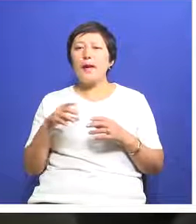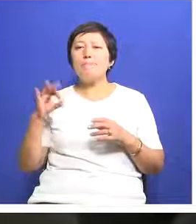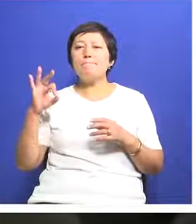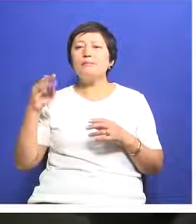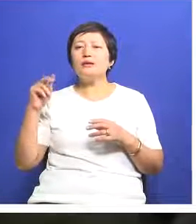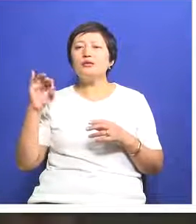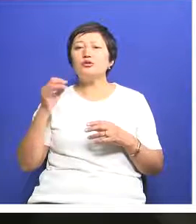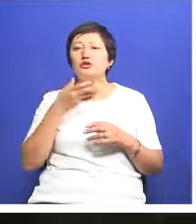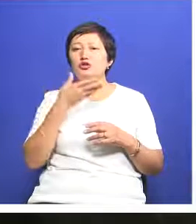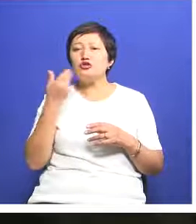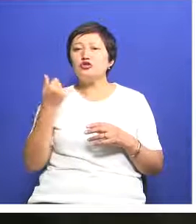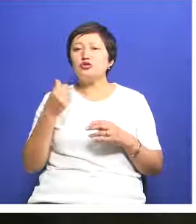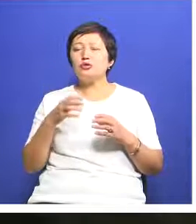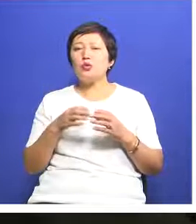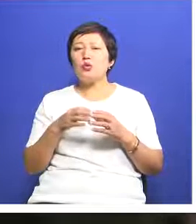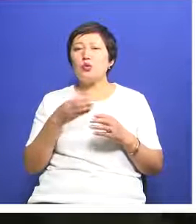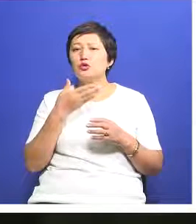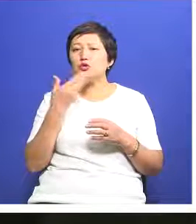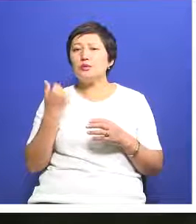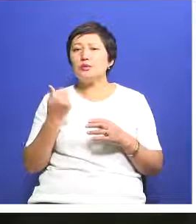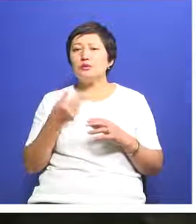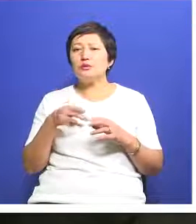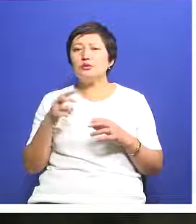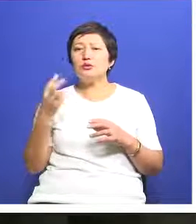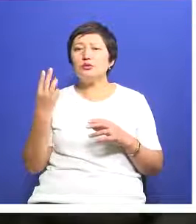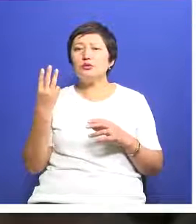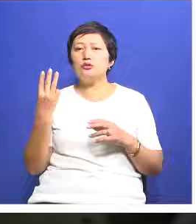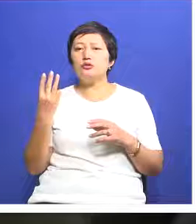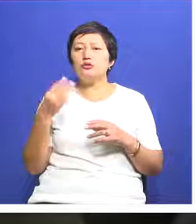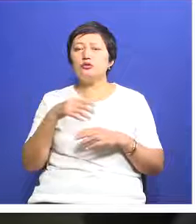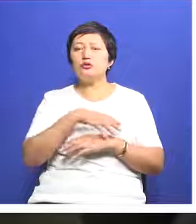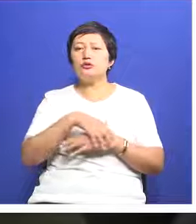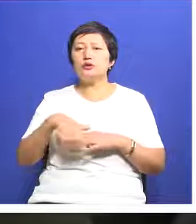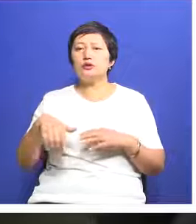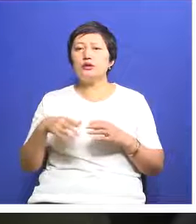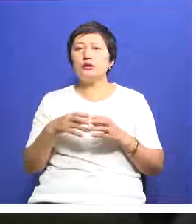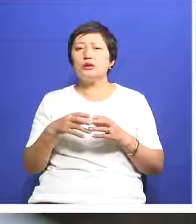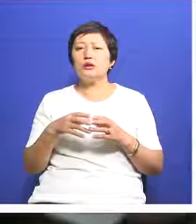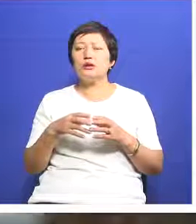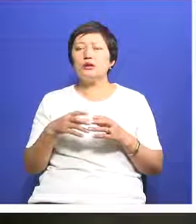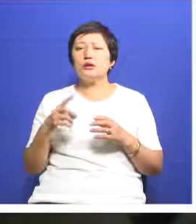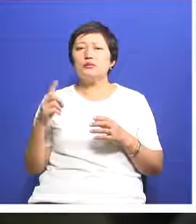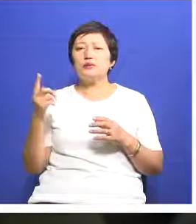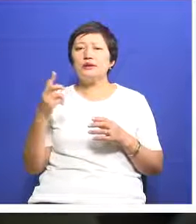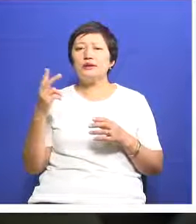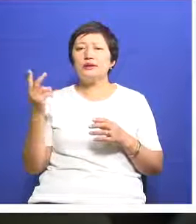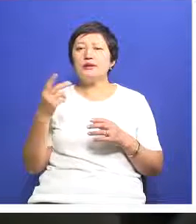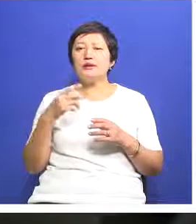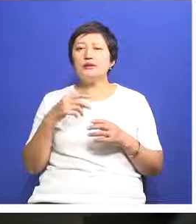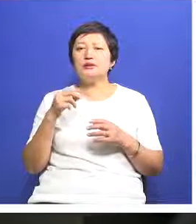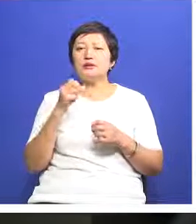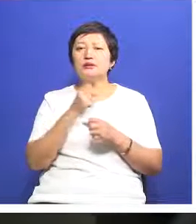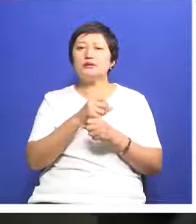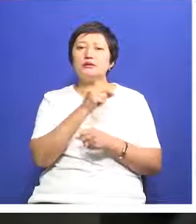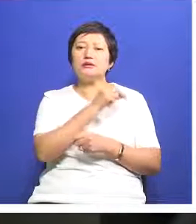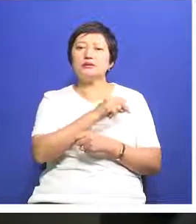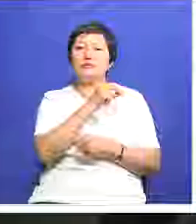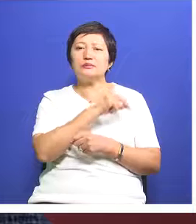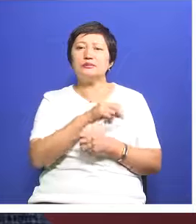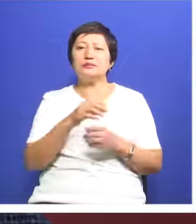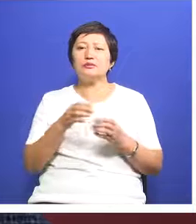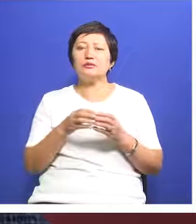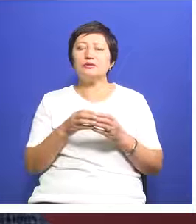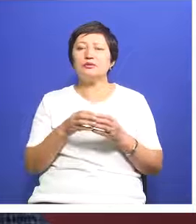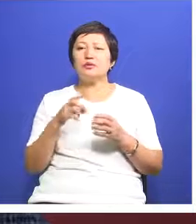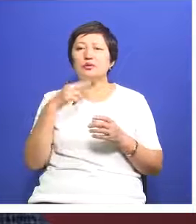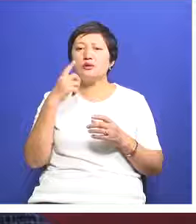patkül şenesi yok, kosulmay tur. Üç köşede. Al tağı da bir iki köşen isteyimiz de bet, ol soğuy